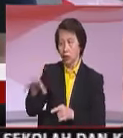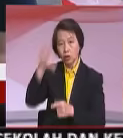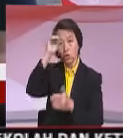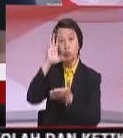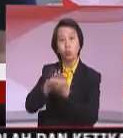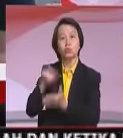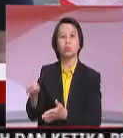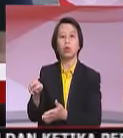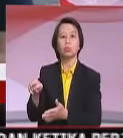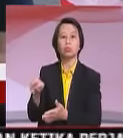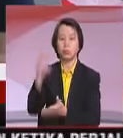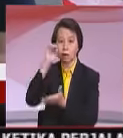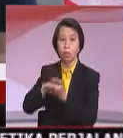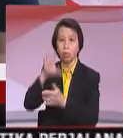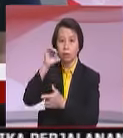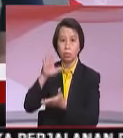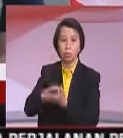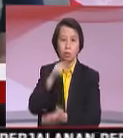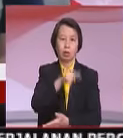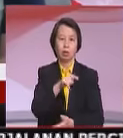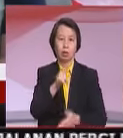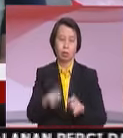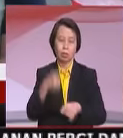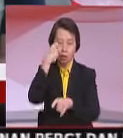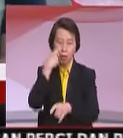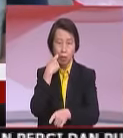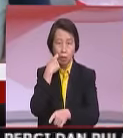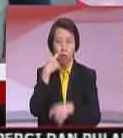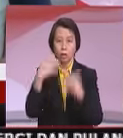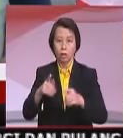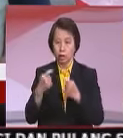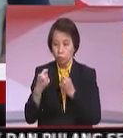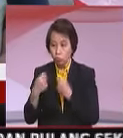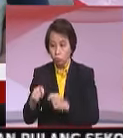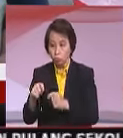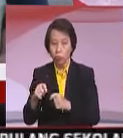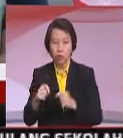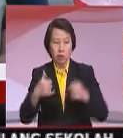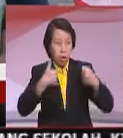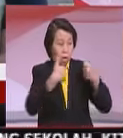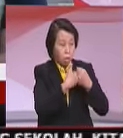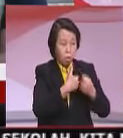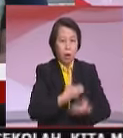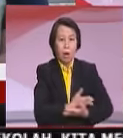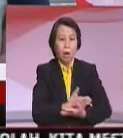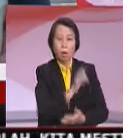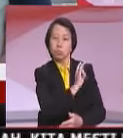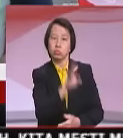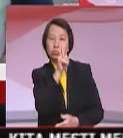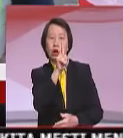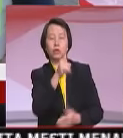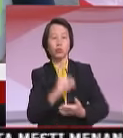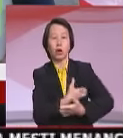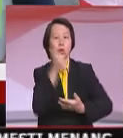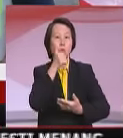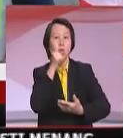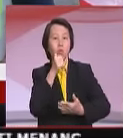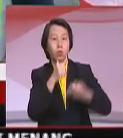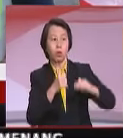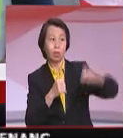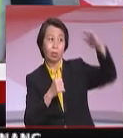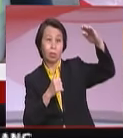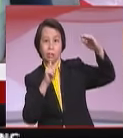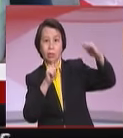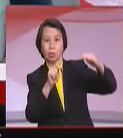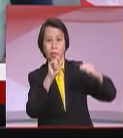kepada mangsa telah cuba merogol salah satu anak